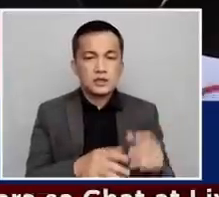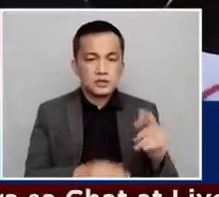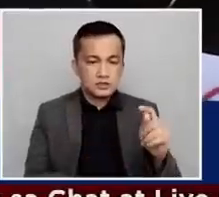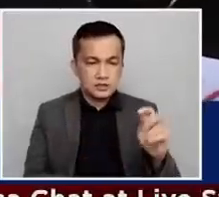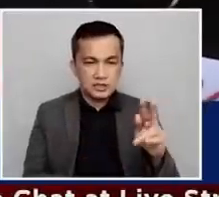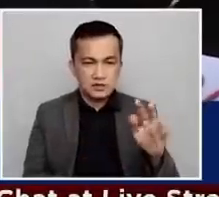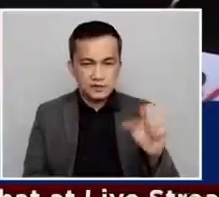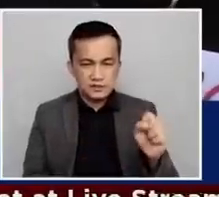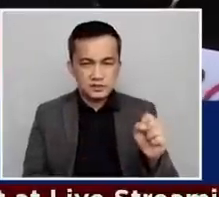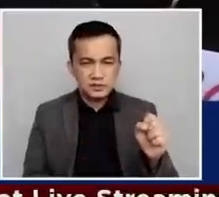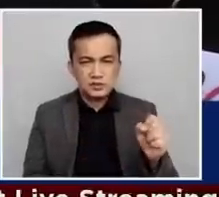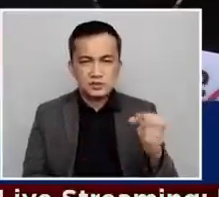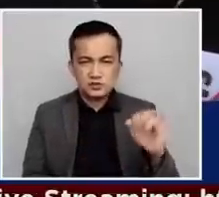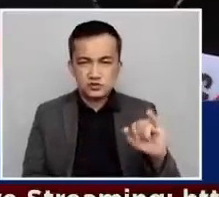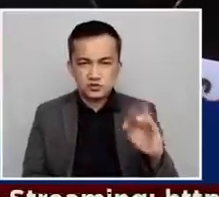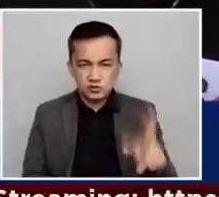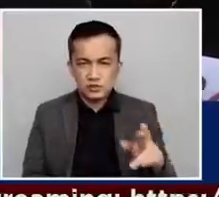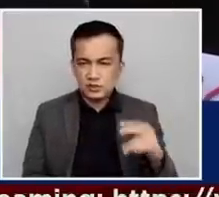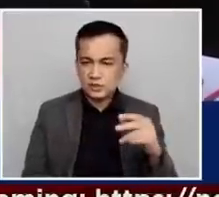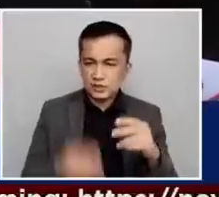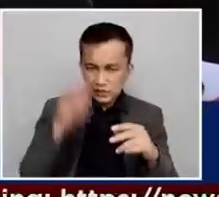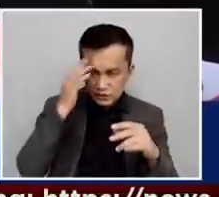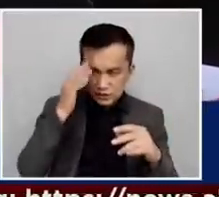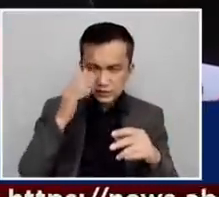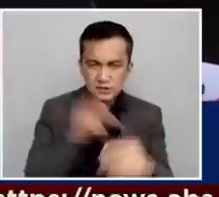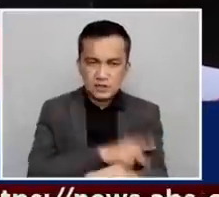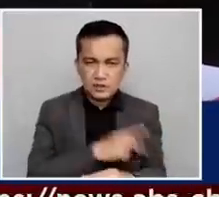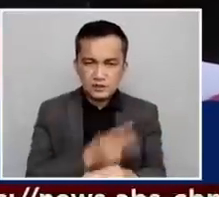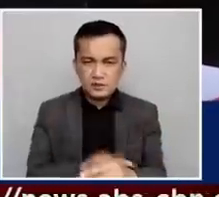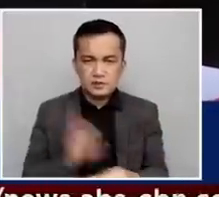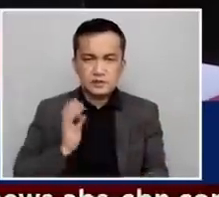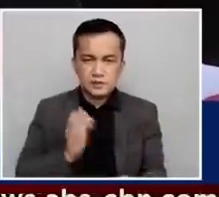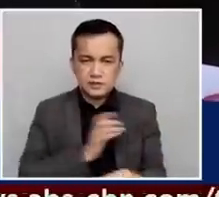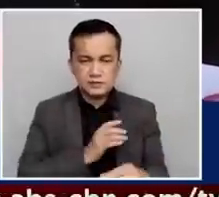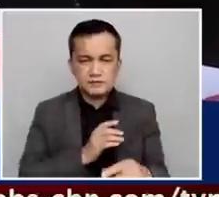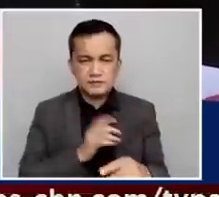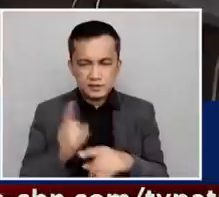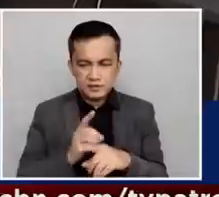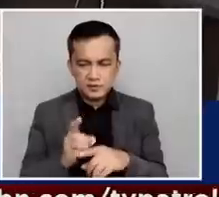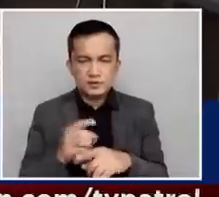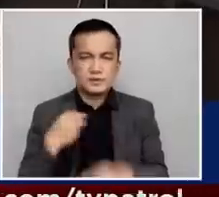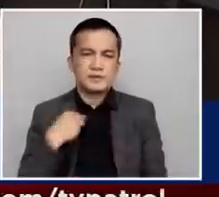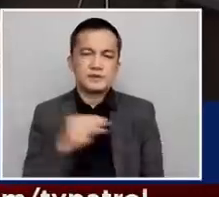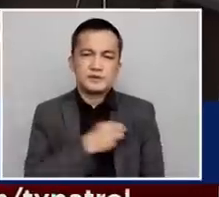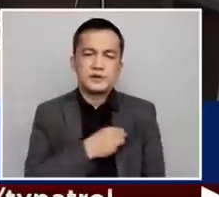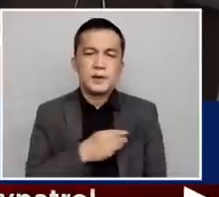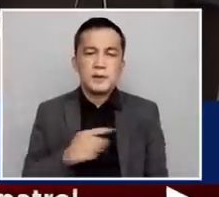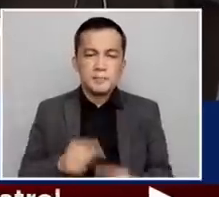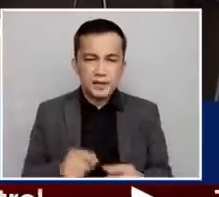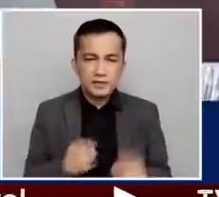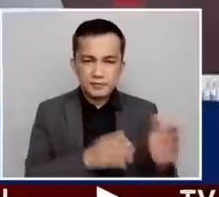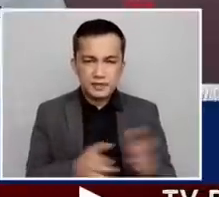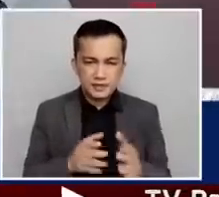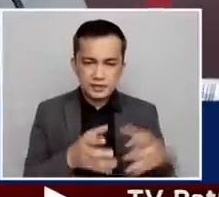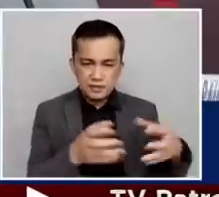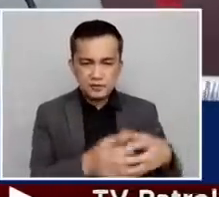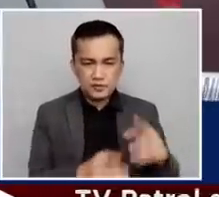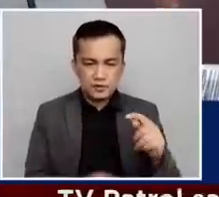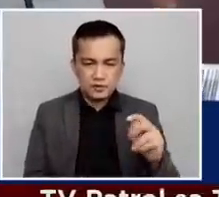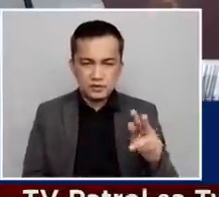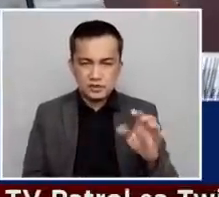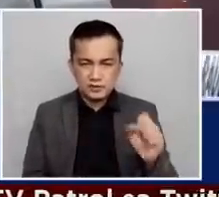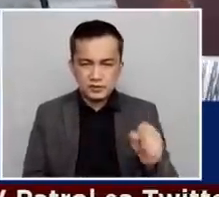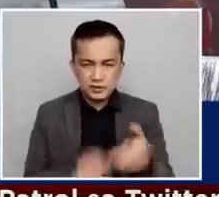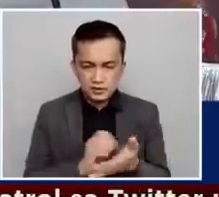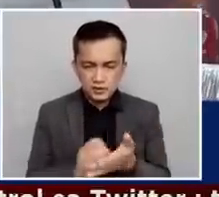na kinikilala nito ang kapangyarihan ng Kongreso na disiplinahin ang mga miyembro. Pero plano ng kampo ni Tevez na sumulat sa